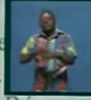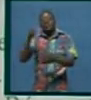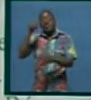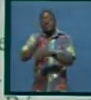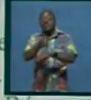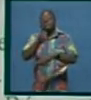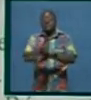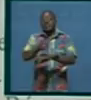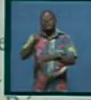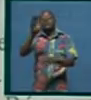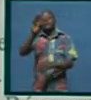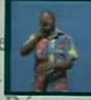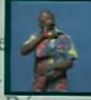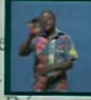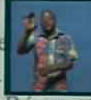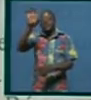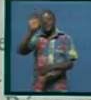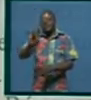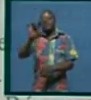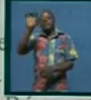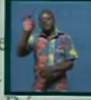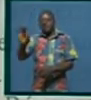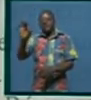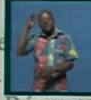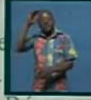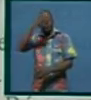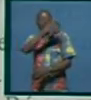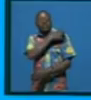ses 783 chefs d'inculpation.